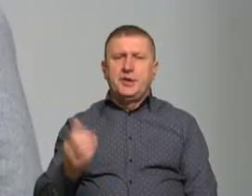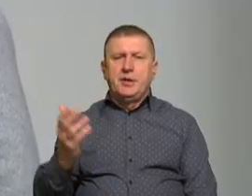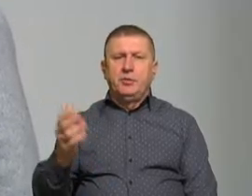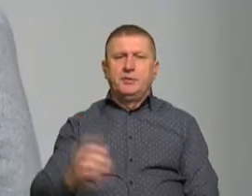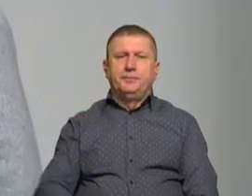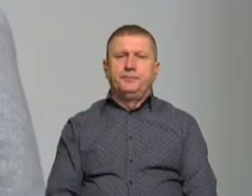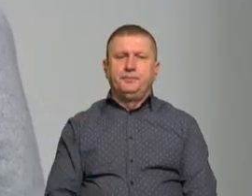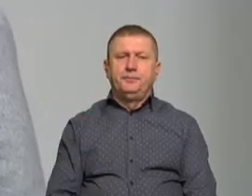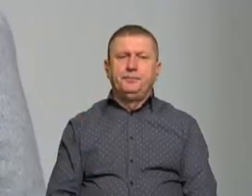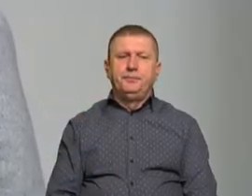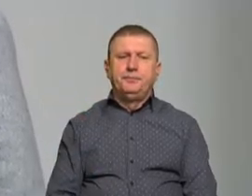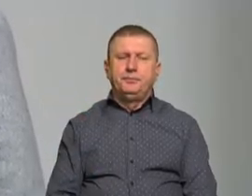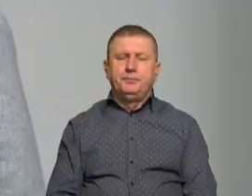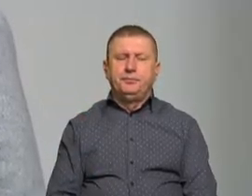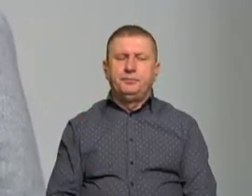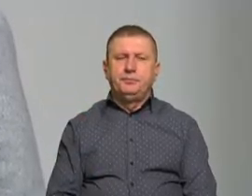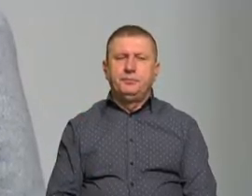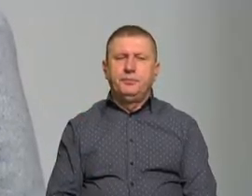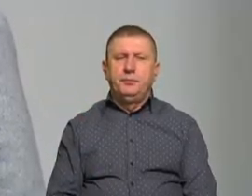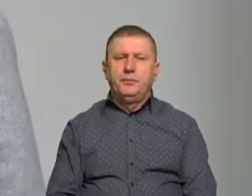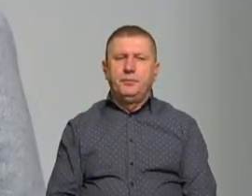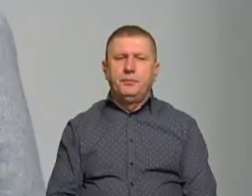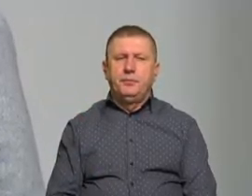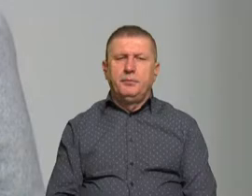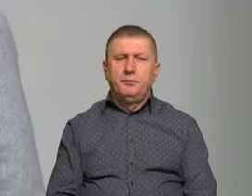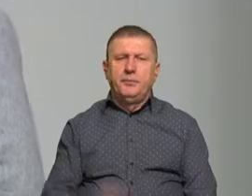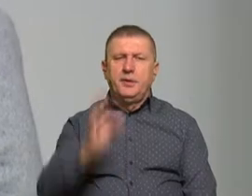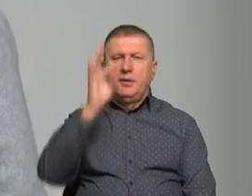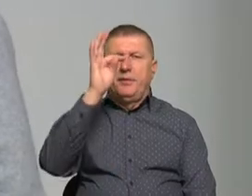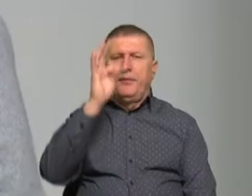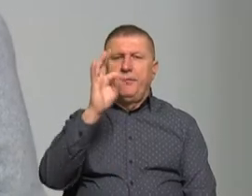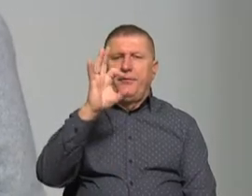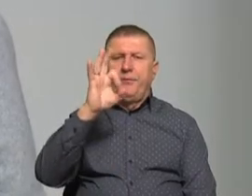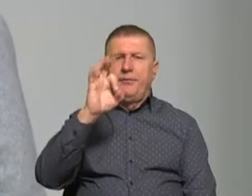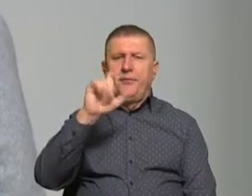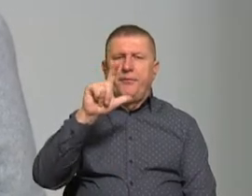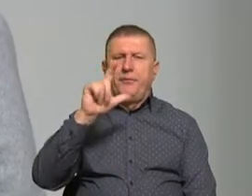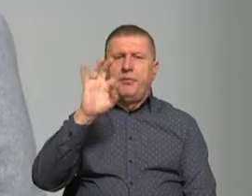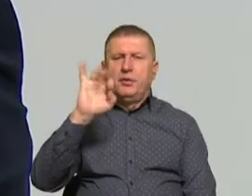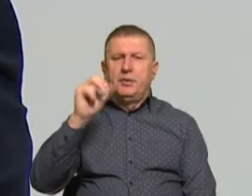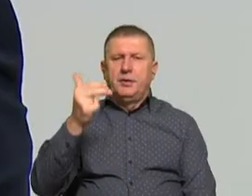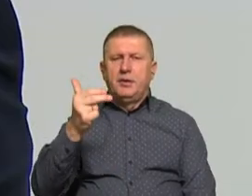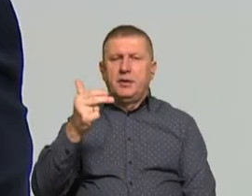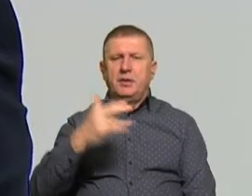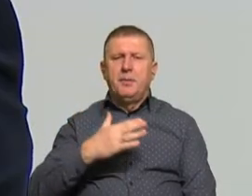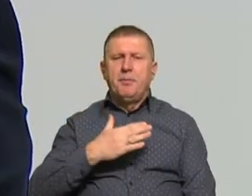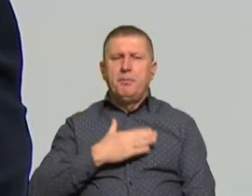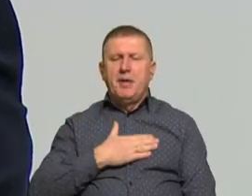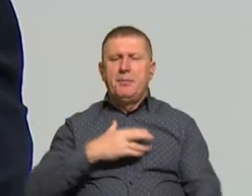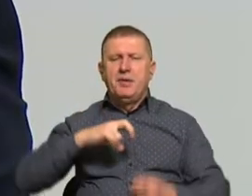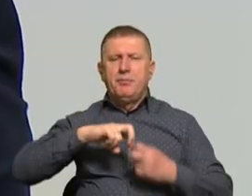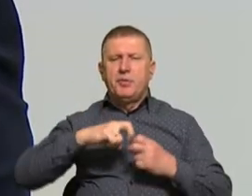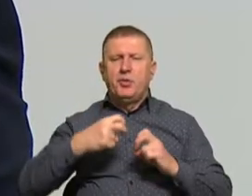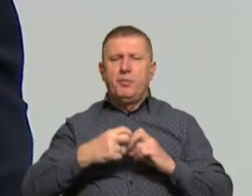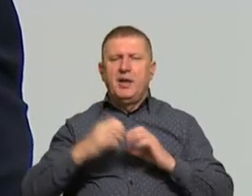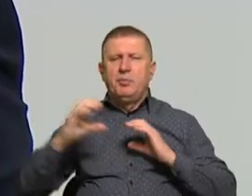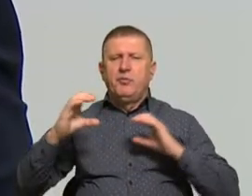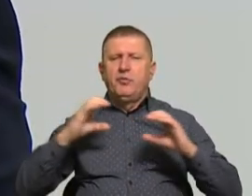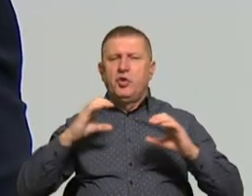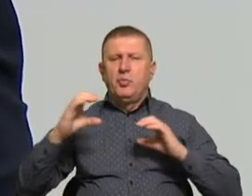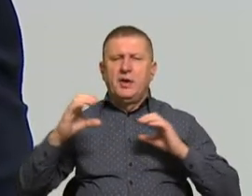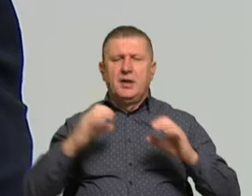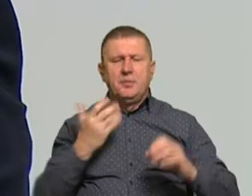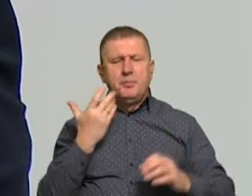koncepcji rozwiązania problemów komunikacyjnych miasta. Bronisław Holten. No, problemów komunikacyjnych mamy naprawdę sporo w Bielsku-Białej. Zacząć